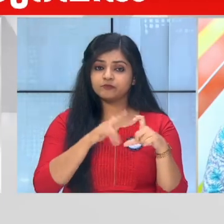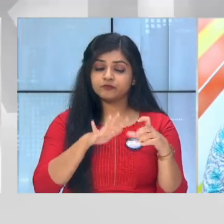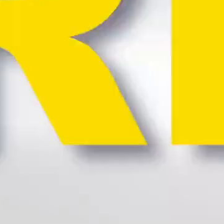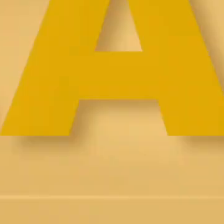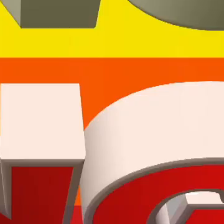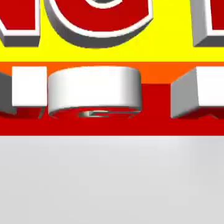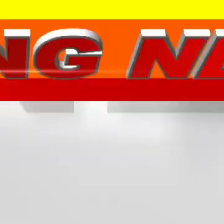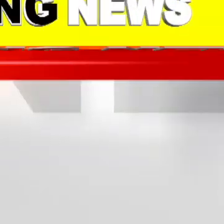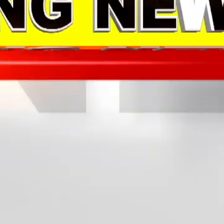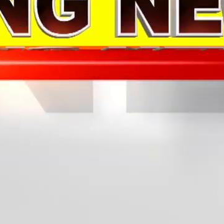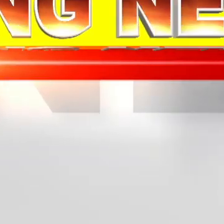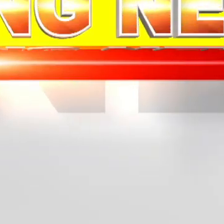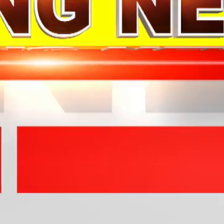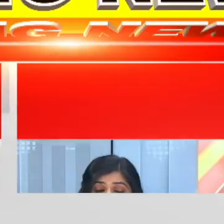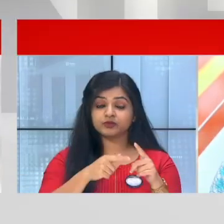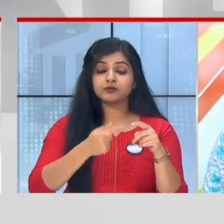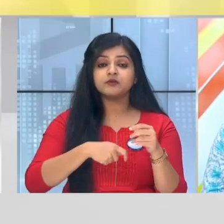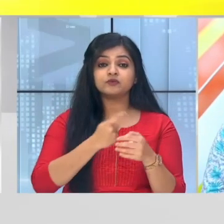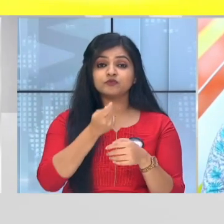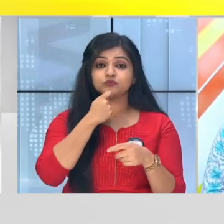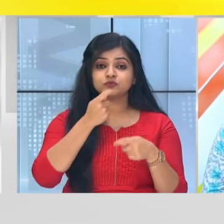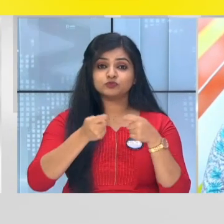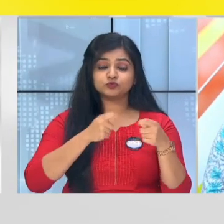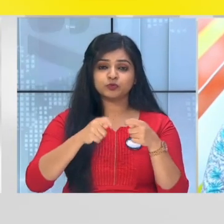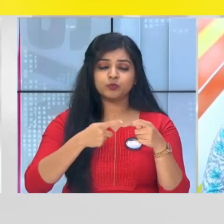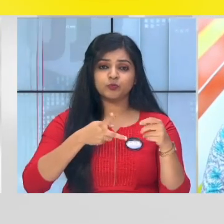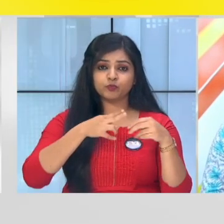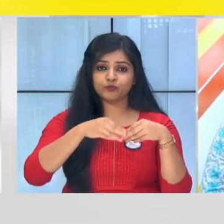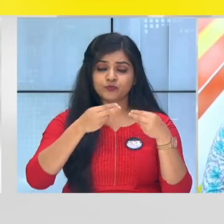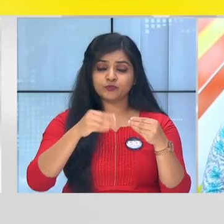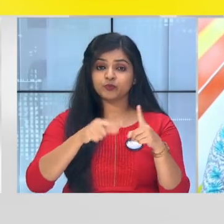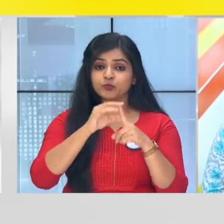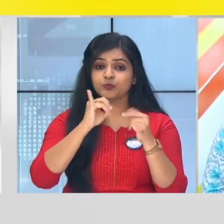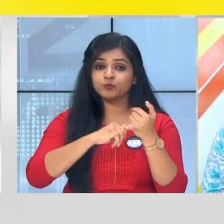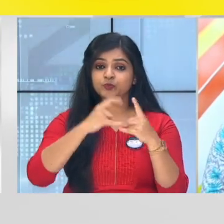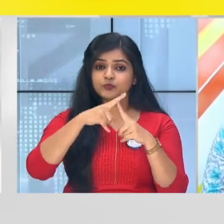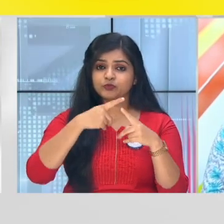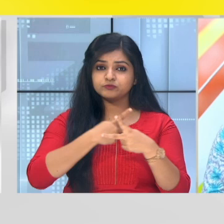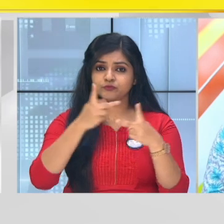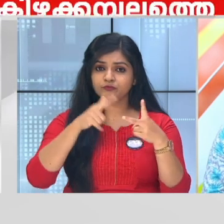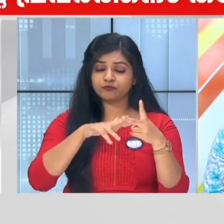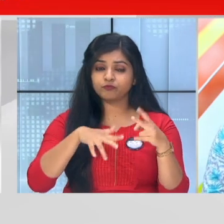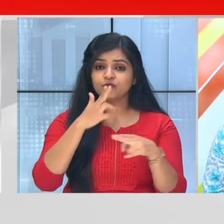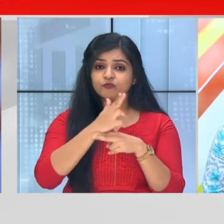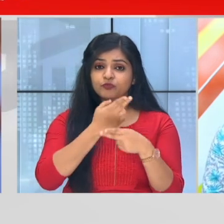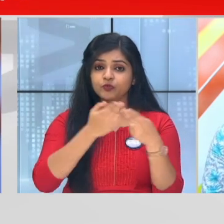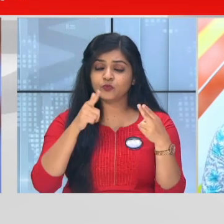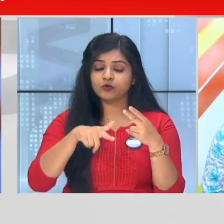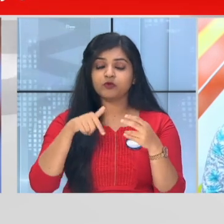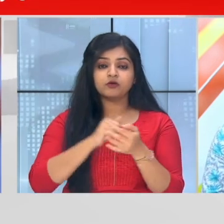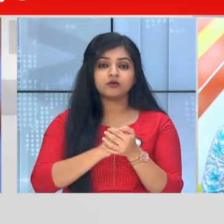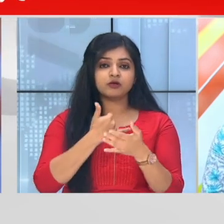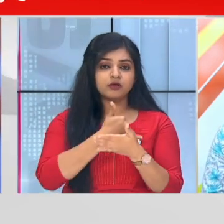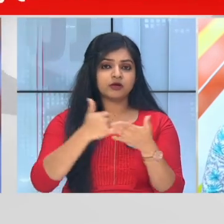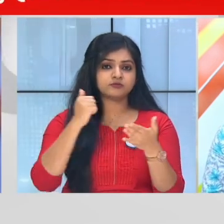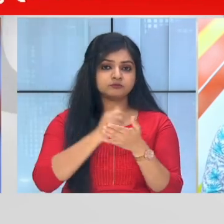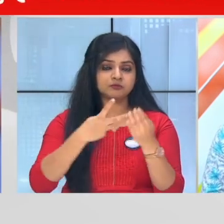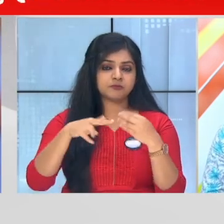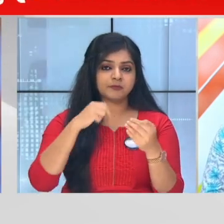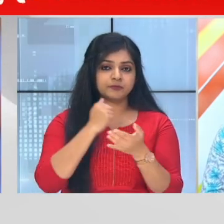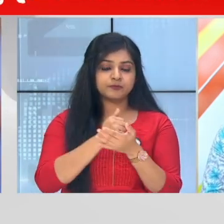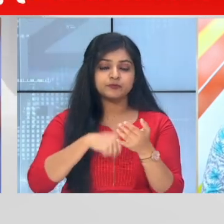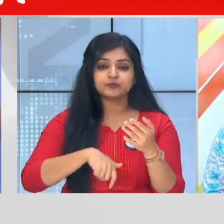ഈ മെഡിക്കൽ സ്റ്റോറിന്റെ ഉദ്ഘാടനവുമായി ബന്ധപ്പെട്ട് നൽകിയിരിക്കുന്ന പോസ്റ്റുകളും അത് സംബന്ധിച്ചുകൊണ്ടുള്ള വീഡിയോകളും പിൻവലിക്കാനും ജില്ലാ കളക്ടർ NSK ഉമേഷ്